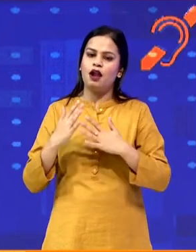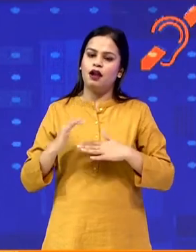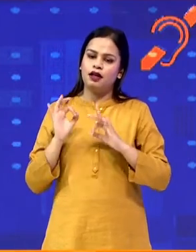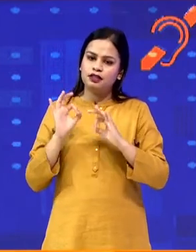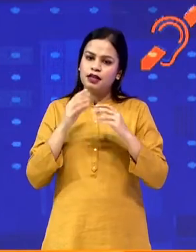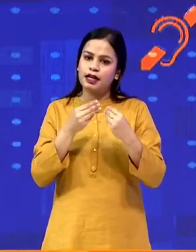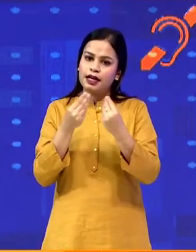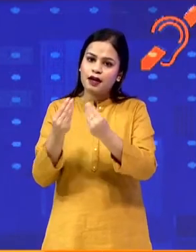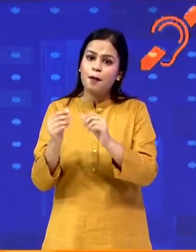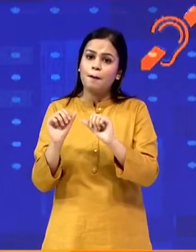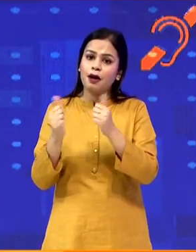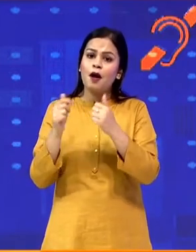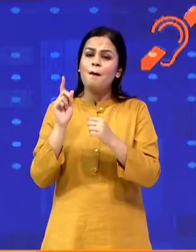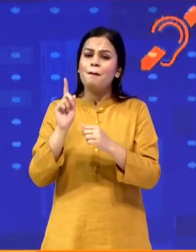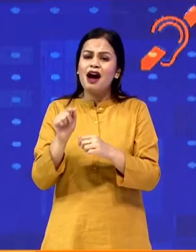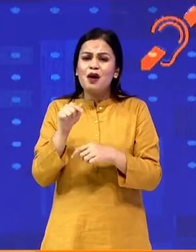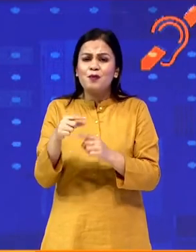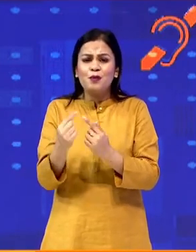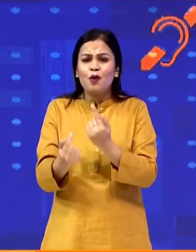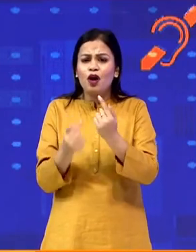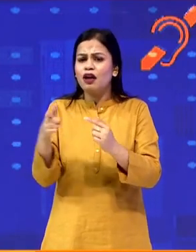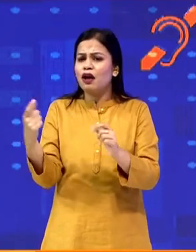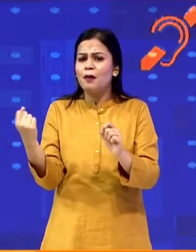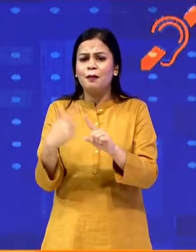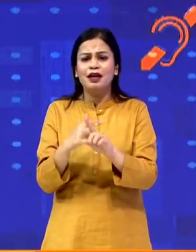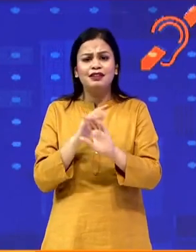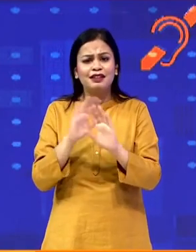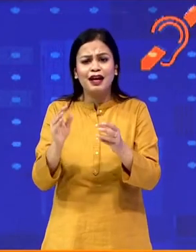लेकिन यह आपके बस का नहीं है